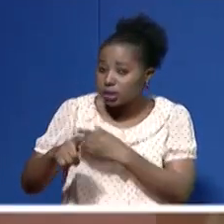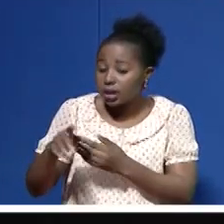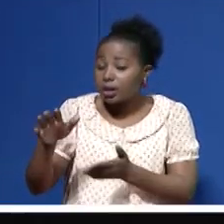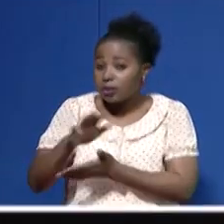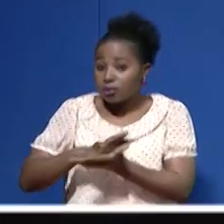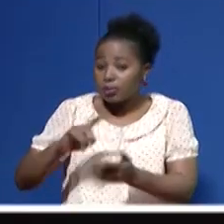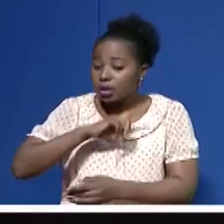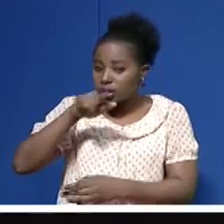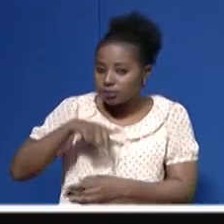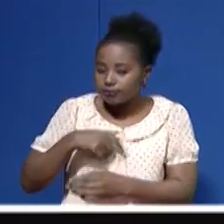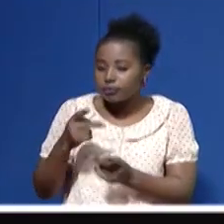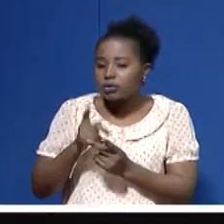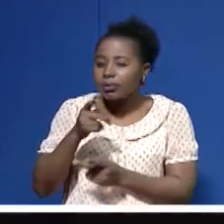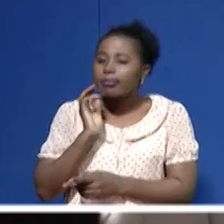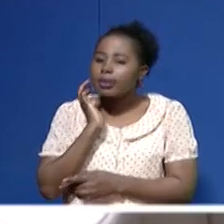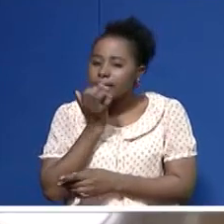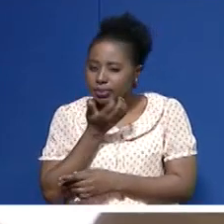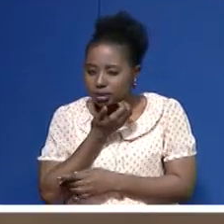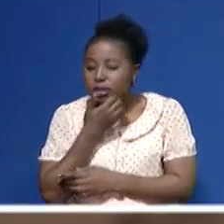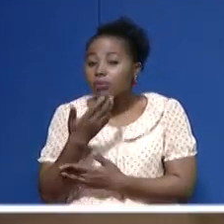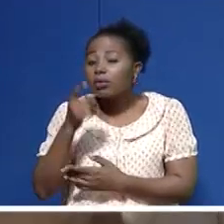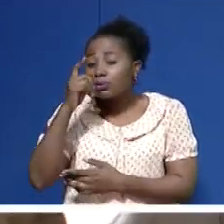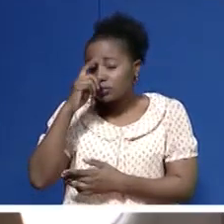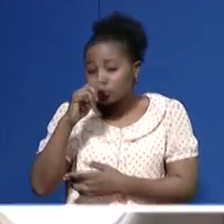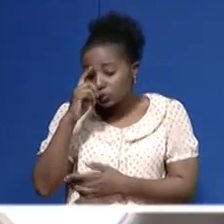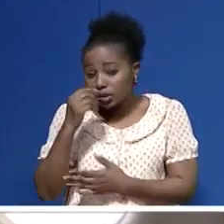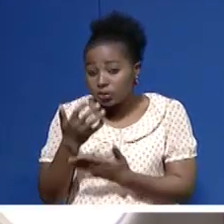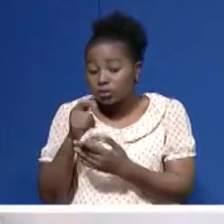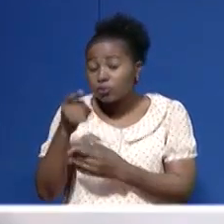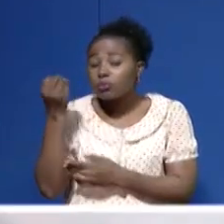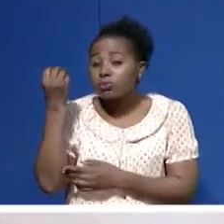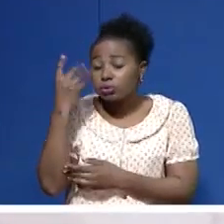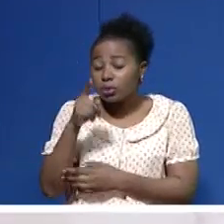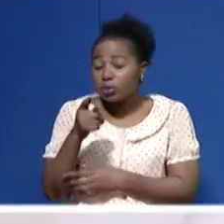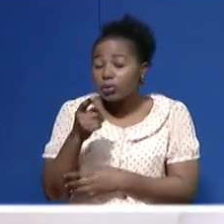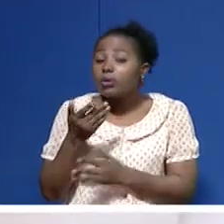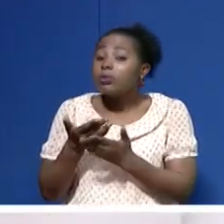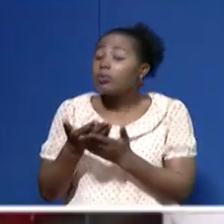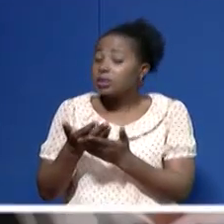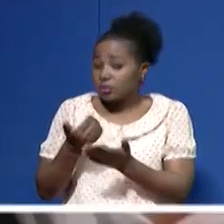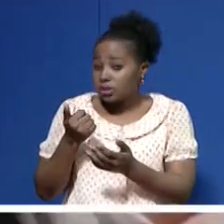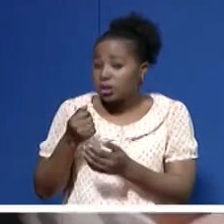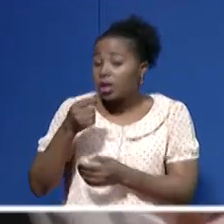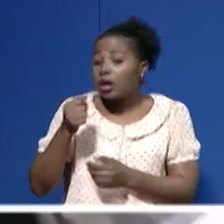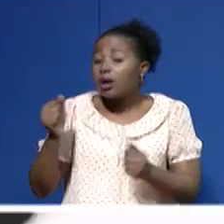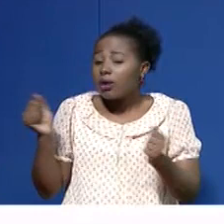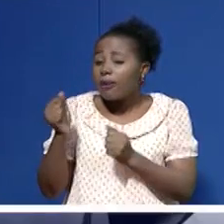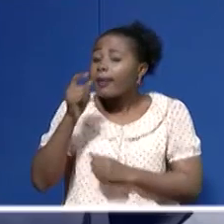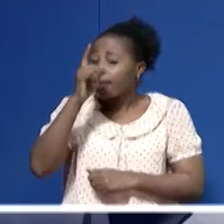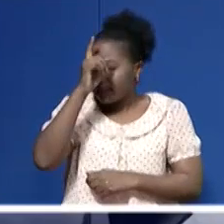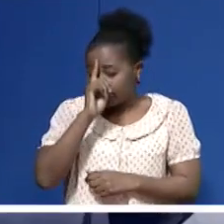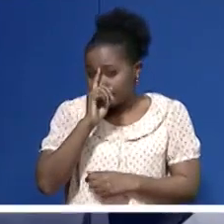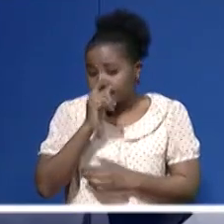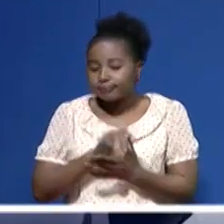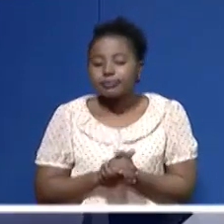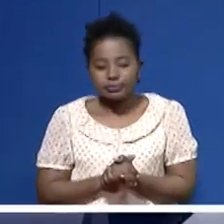maeneo yetu, na tuwe makini zaidi kwa kuchunguza, make ugonjwa huu unasababisha homa kali sana. Hata